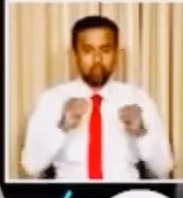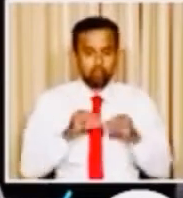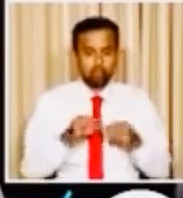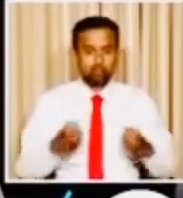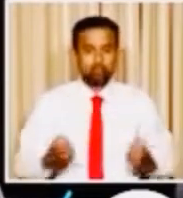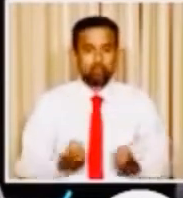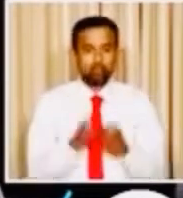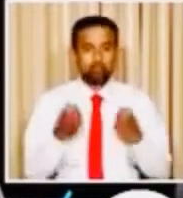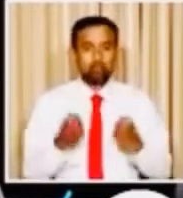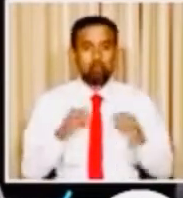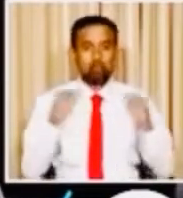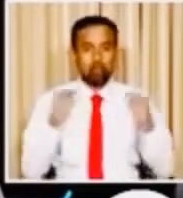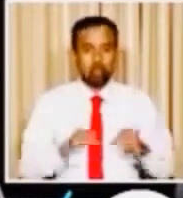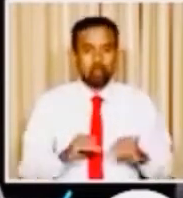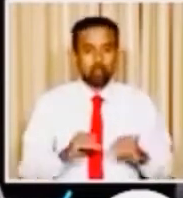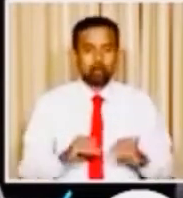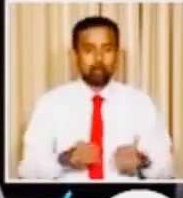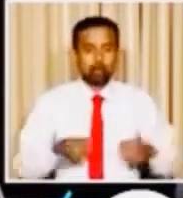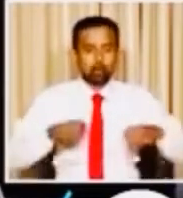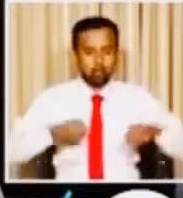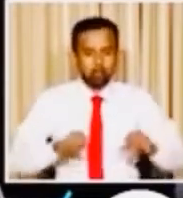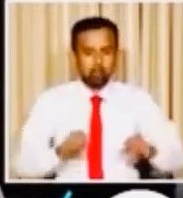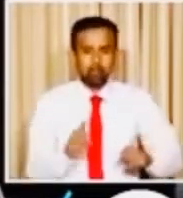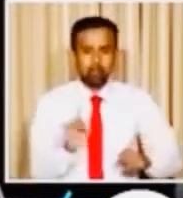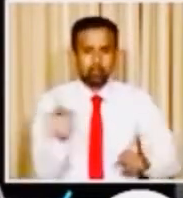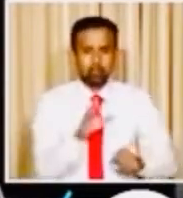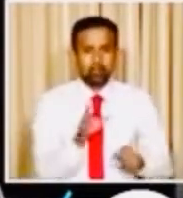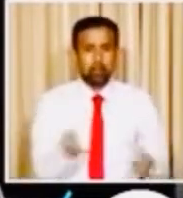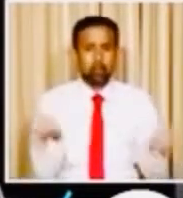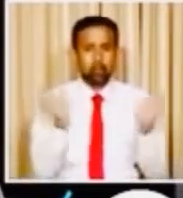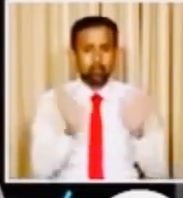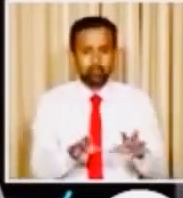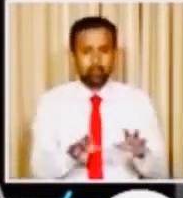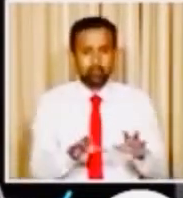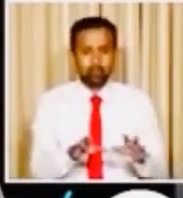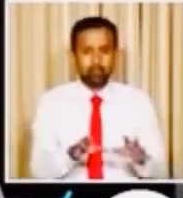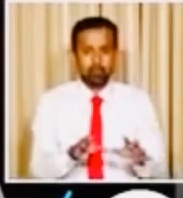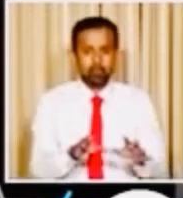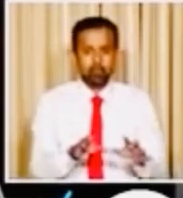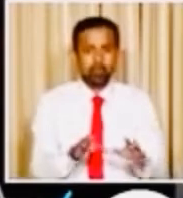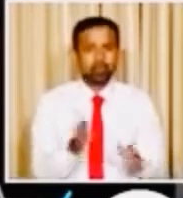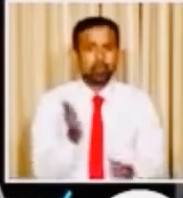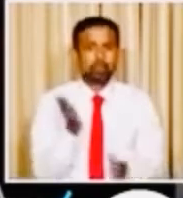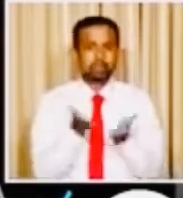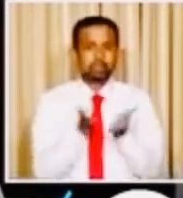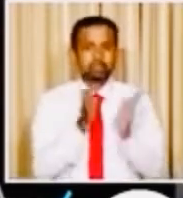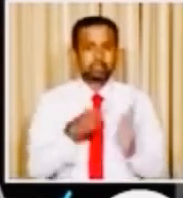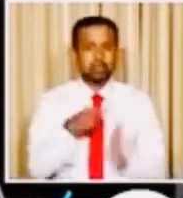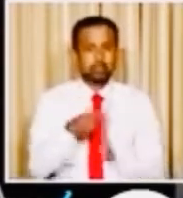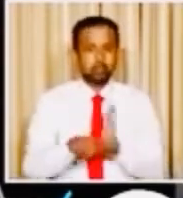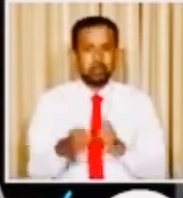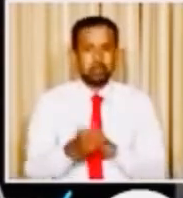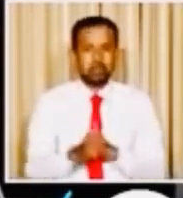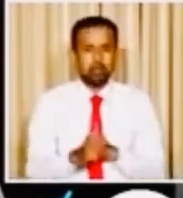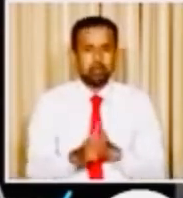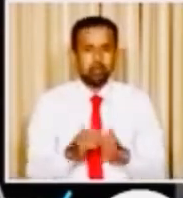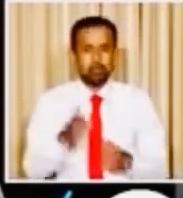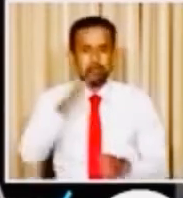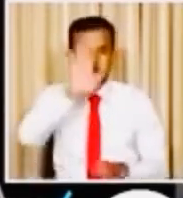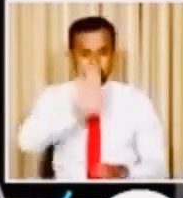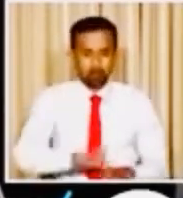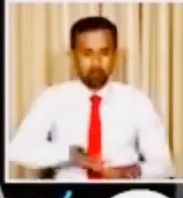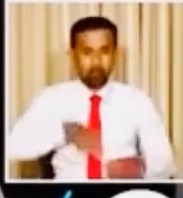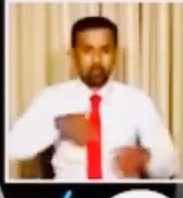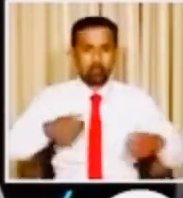අනතුරු ප්‍රමාණය අඩුයි. මෝටර් සයිකල් කියලා එකම බාස්කට් එකට දාපුවාම විශේෂයෙන් ඉන්දියාවේ සහ දේශීයව නිෂ්පාදනය කර ස්කූටර්